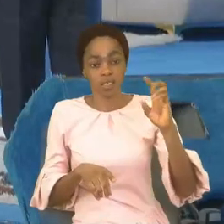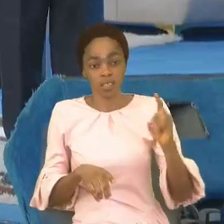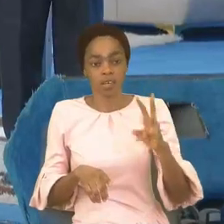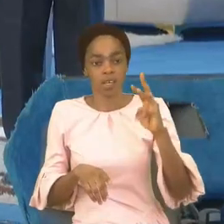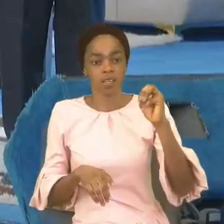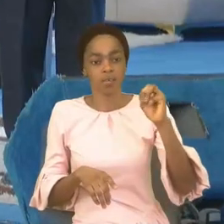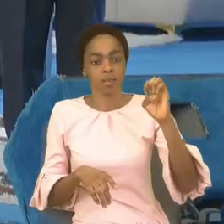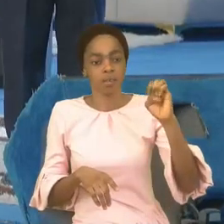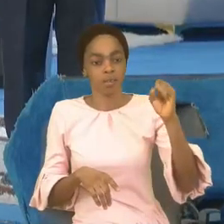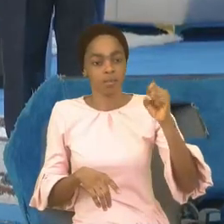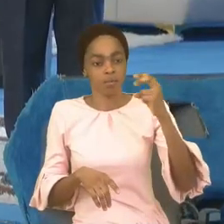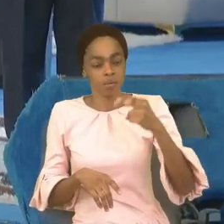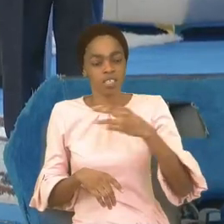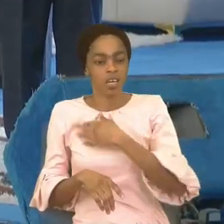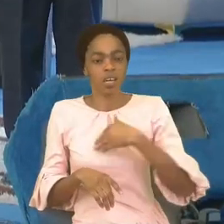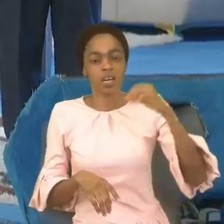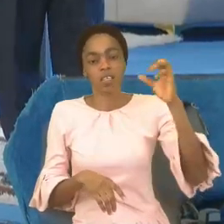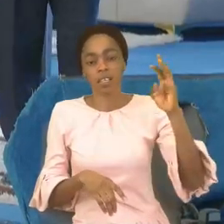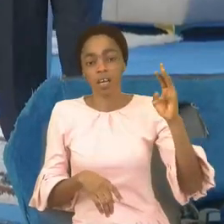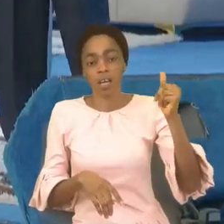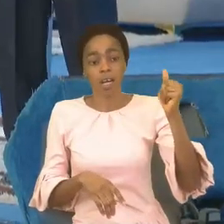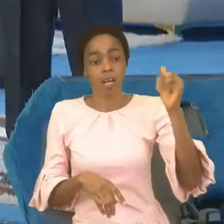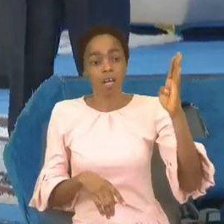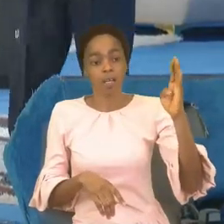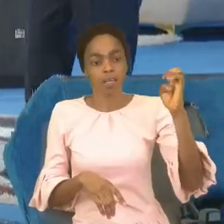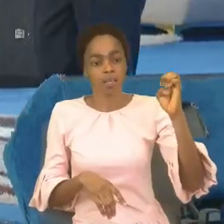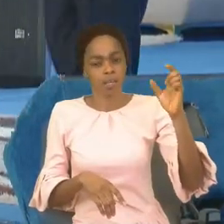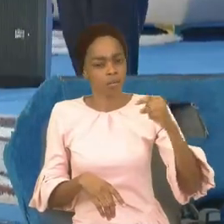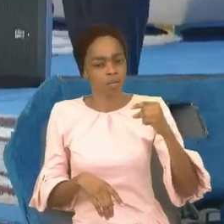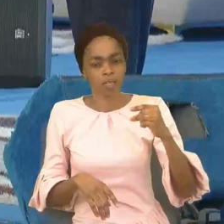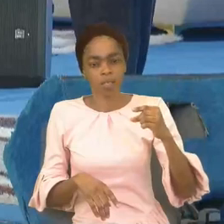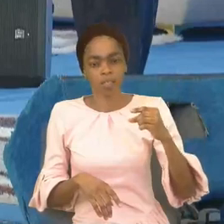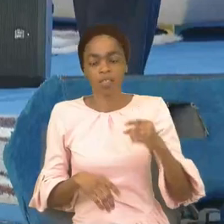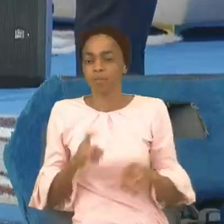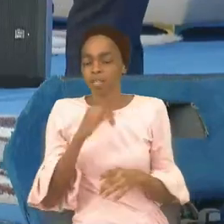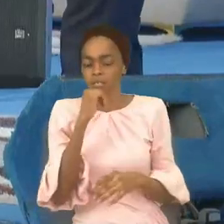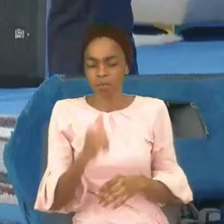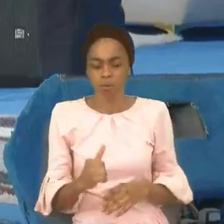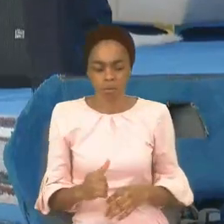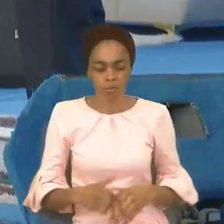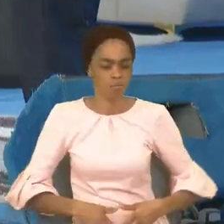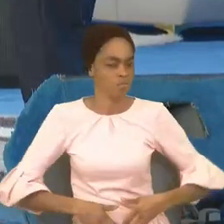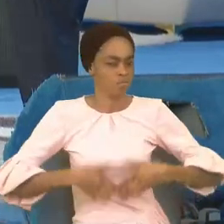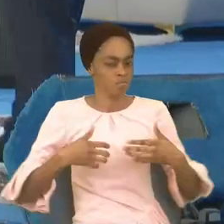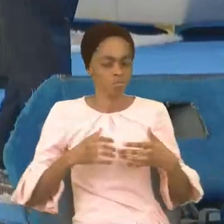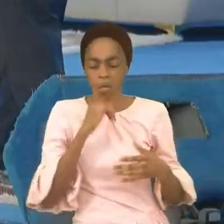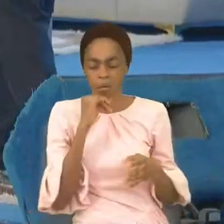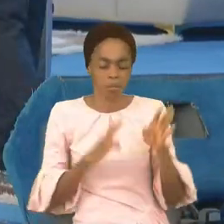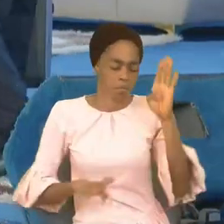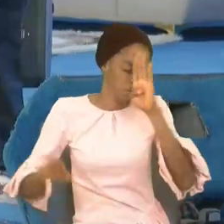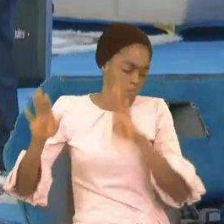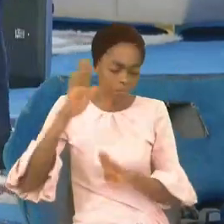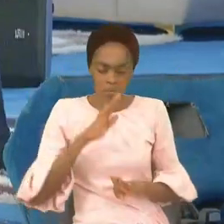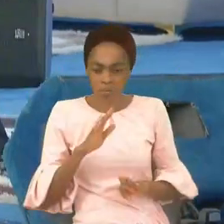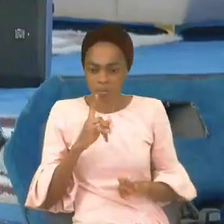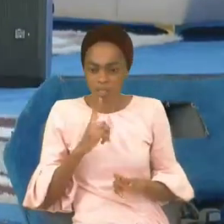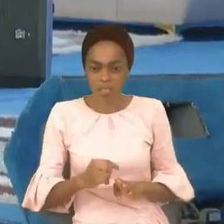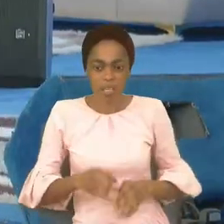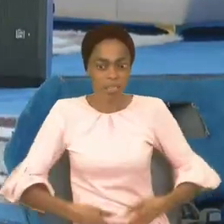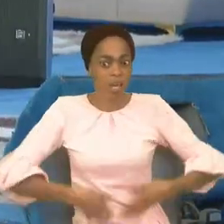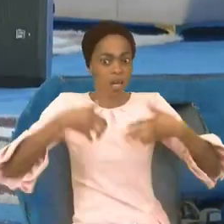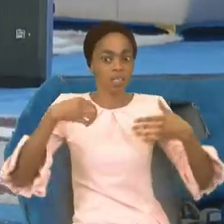Abednego. Ils ne se sont pas souciés, ils n'ont pas eu peur de la fureur et de la colère